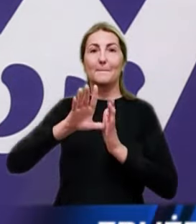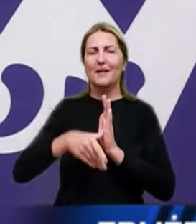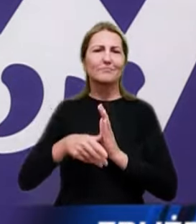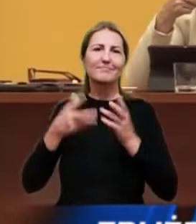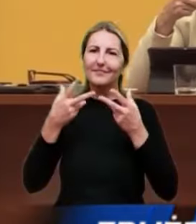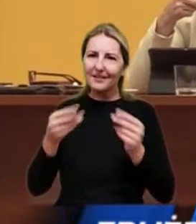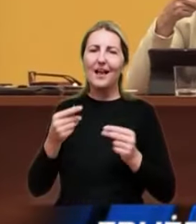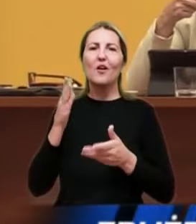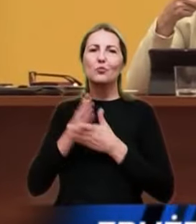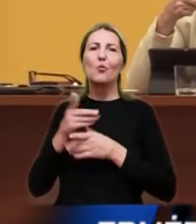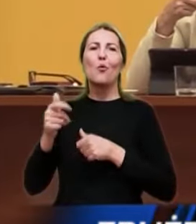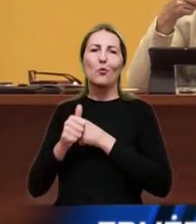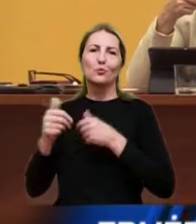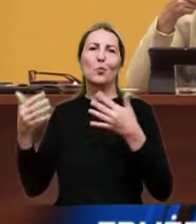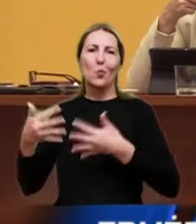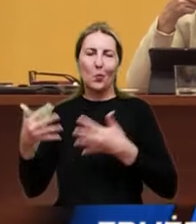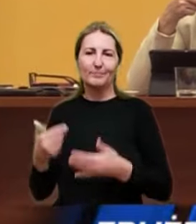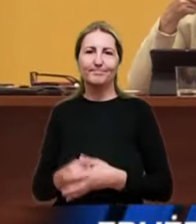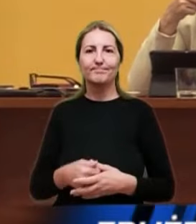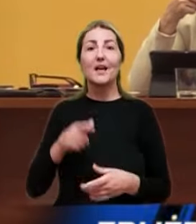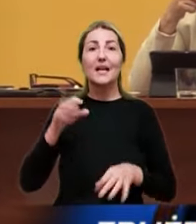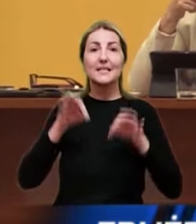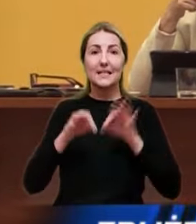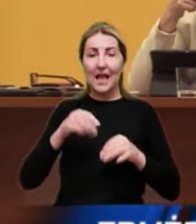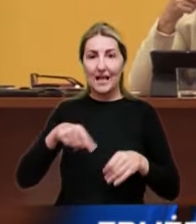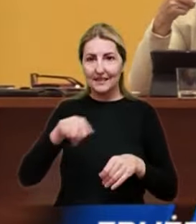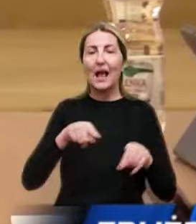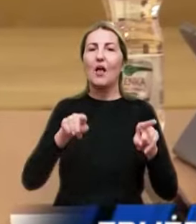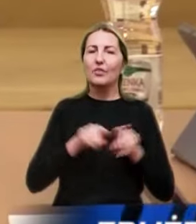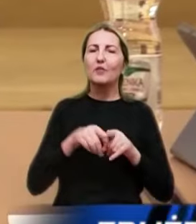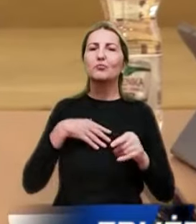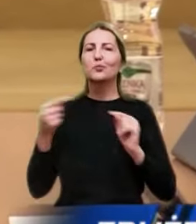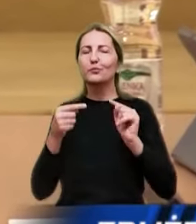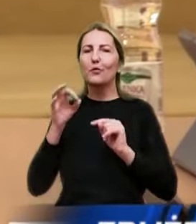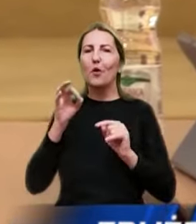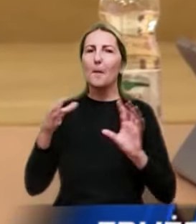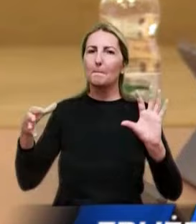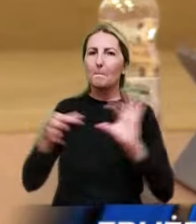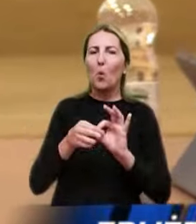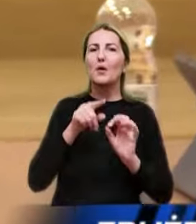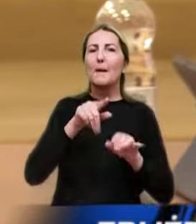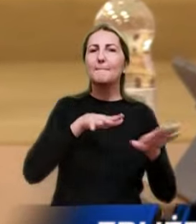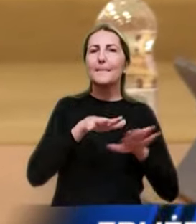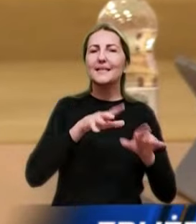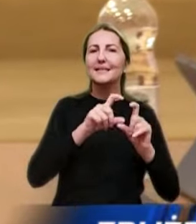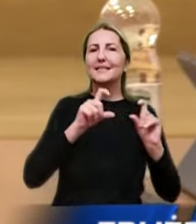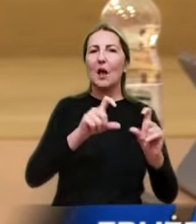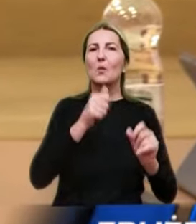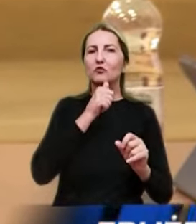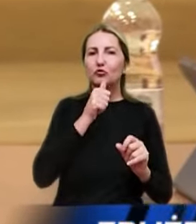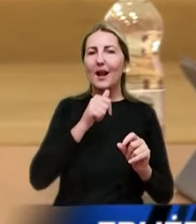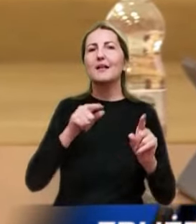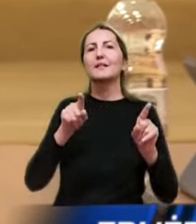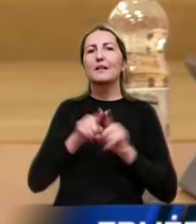sam klub. Podczas sesji radni zdecydowali także o połączeniu Miejskiego Zakładu Zieleni i Usług Komunalnych z Miejskim Zarządem